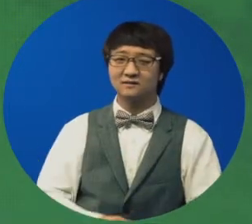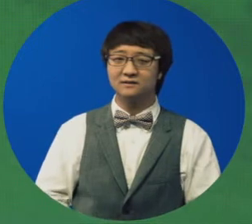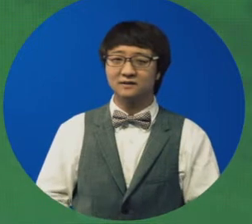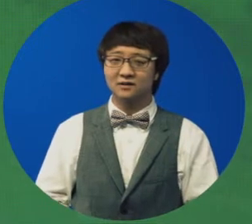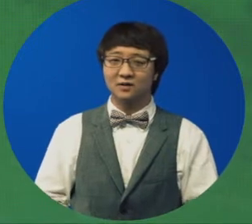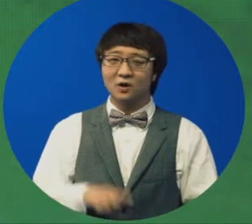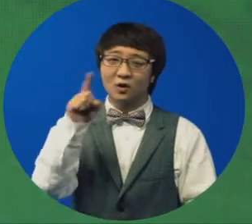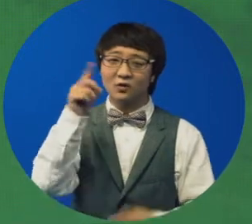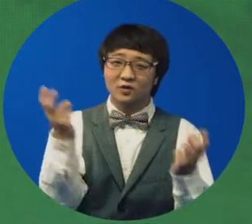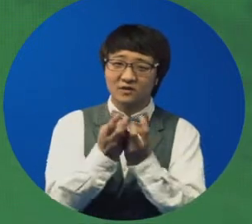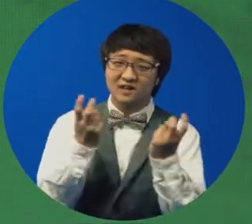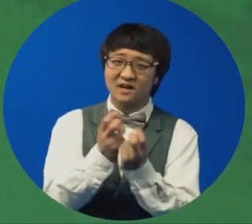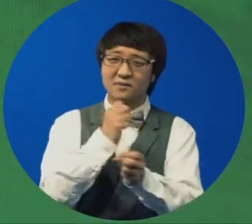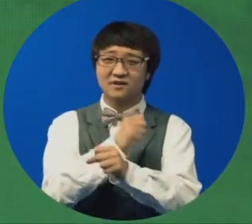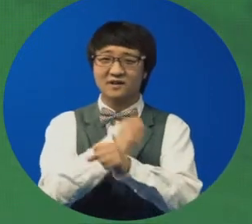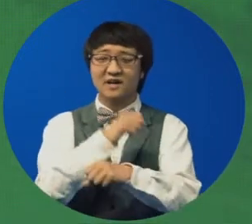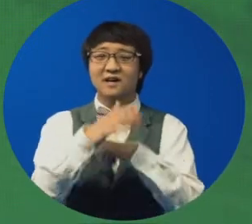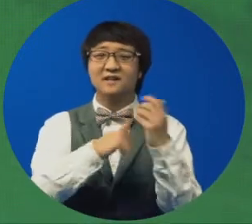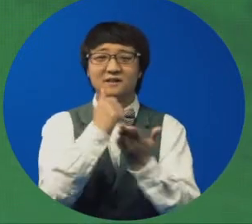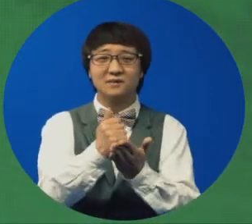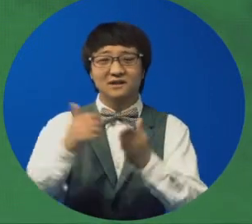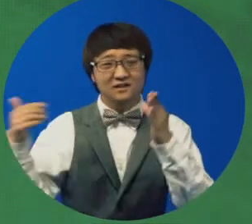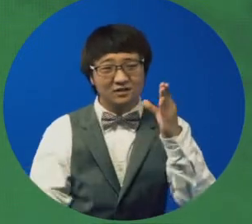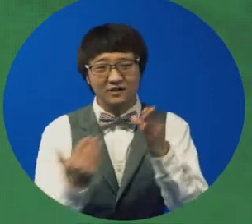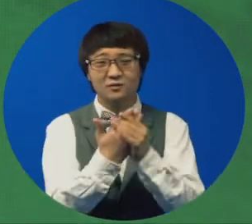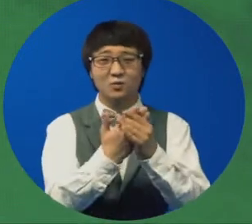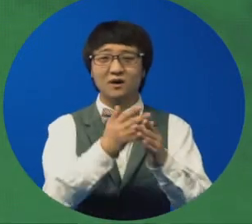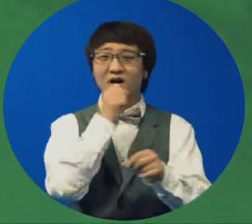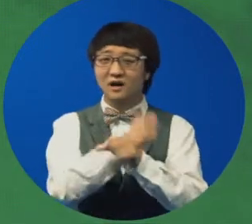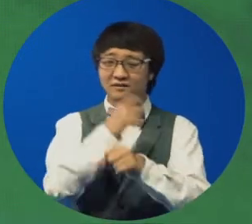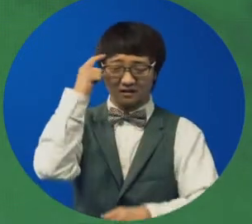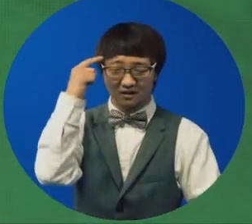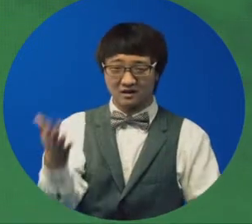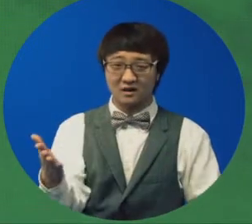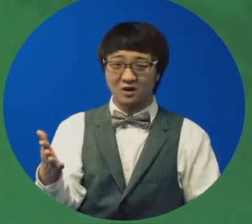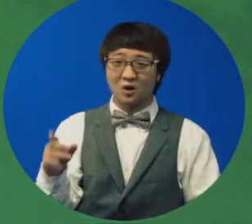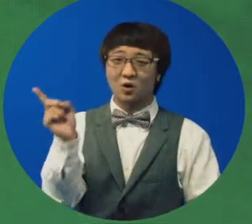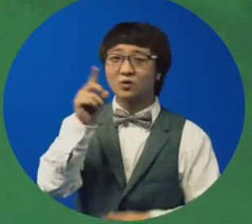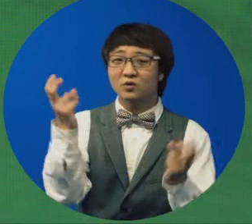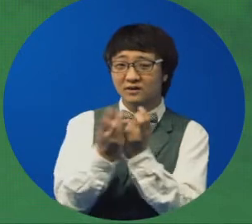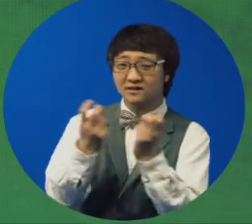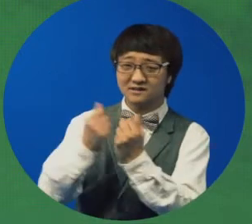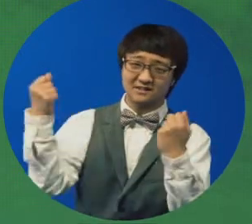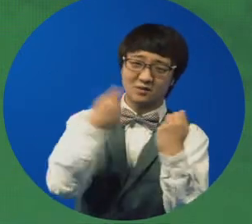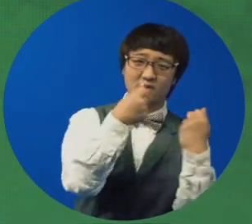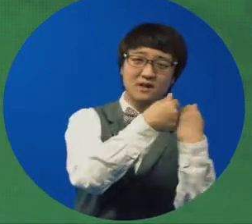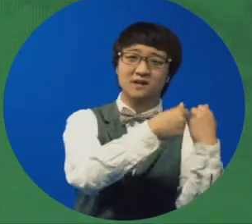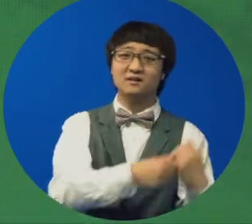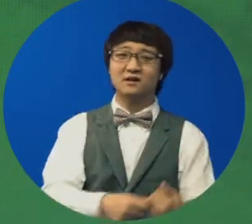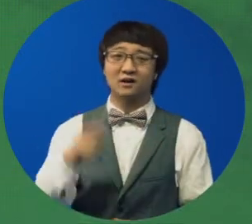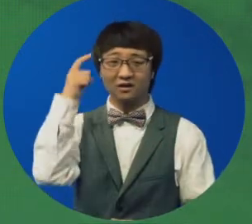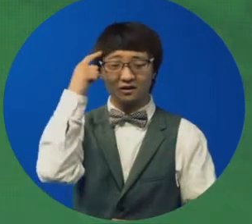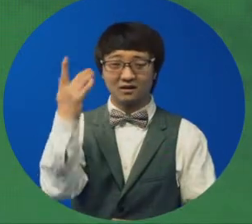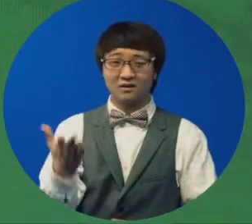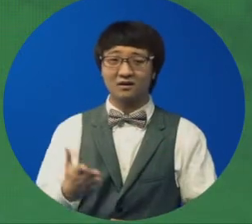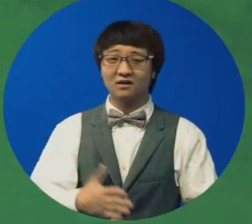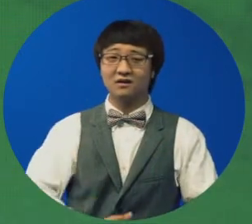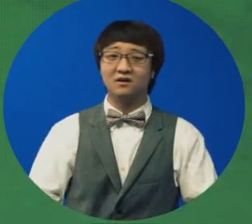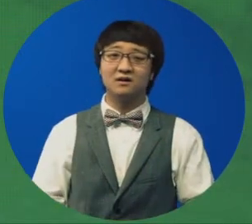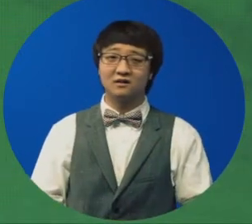어떻게 하면 하나님이 드러나도록 하는가, 그것이 어쩌면 제가 끝까지 싸워야 될 부분일지도 모르겠습니다. 여러분들에게